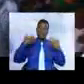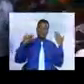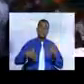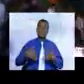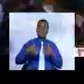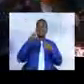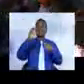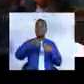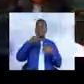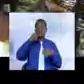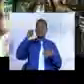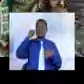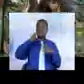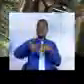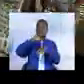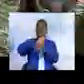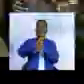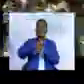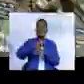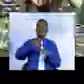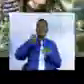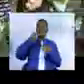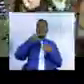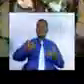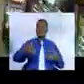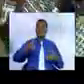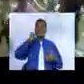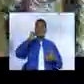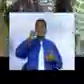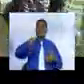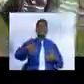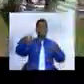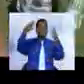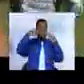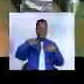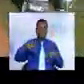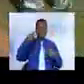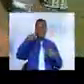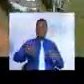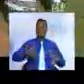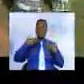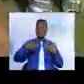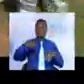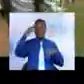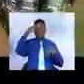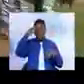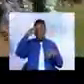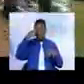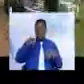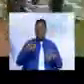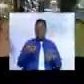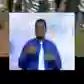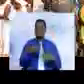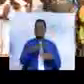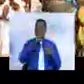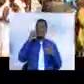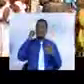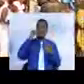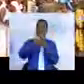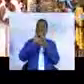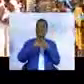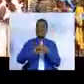Boaké, où les femmes sont venues de tout le Gbeke pour manifester leur reconnaissance et leur affection à la première dame de Côte d'Ivoire, Dominique